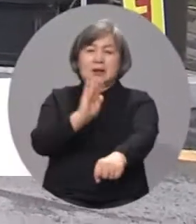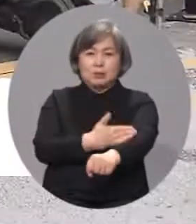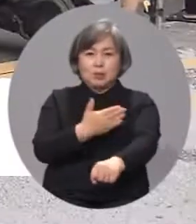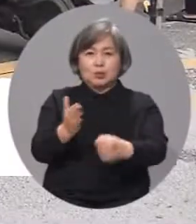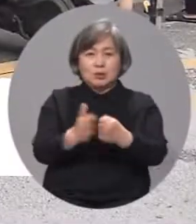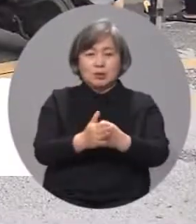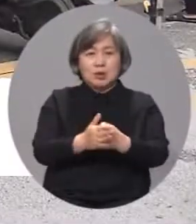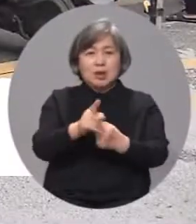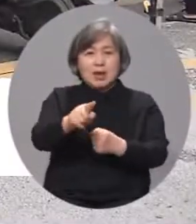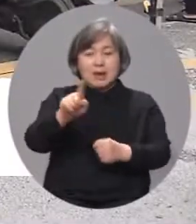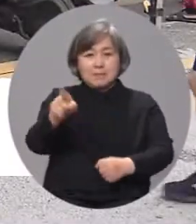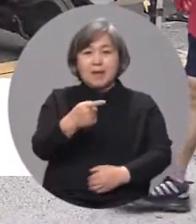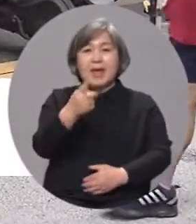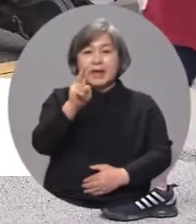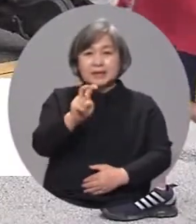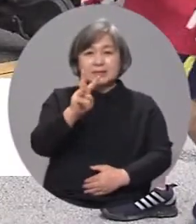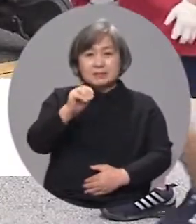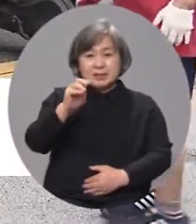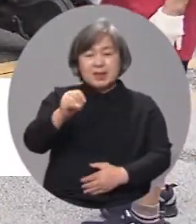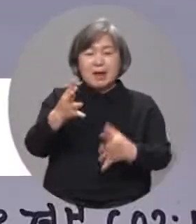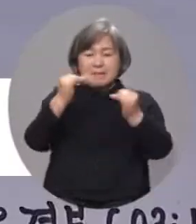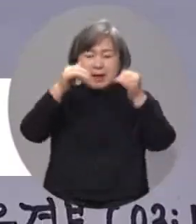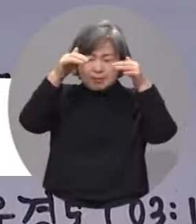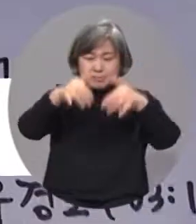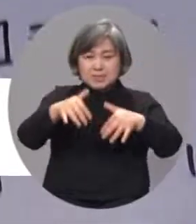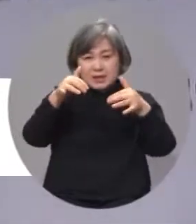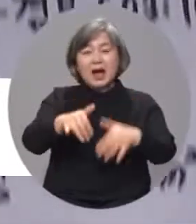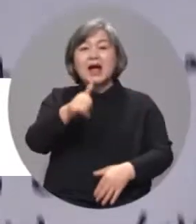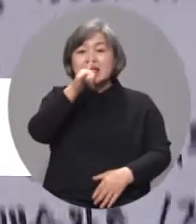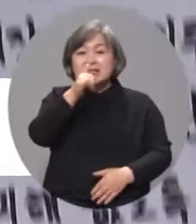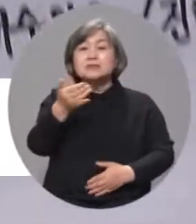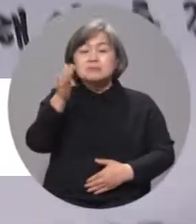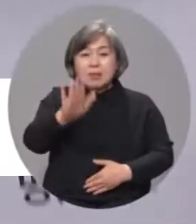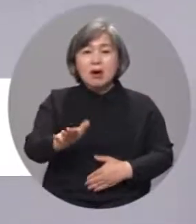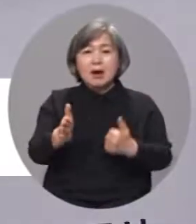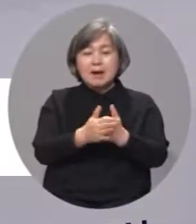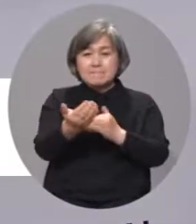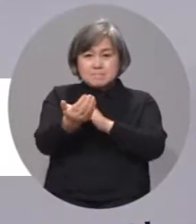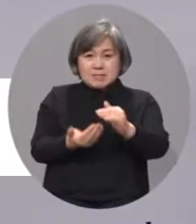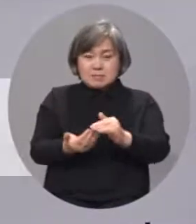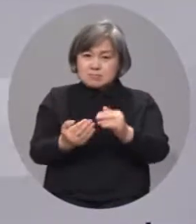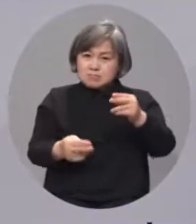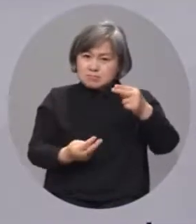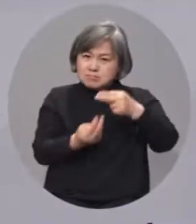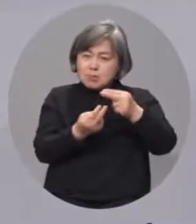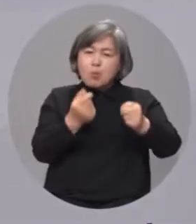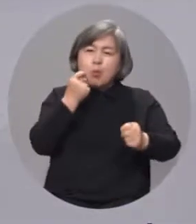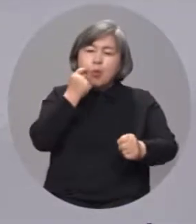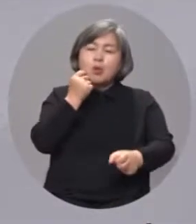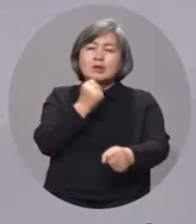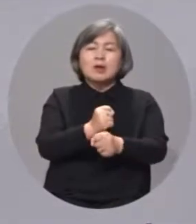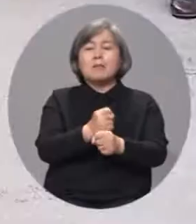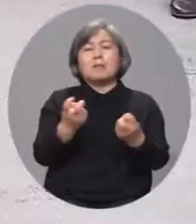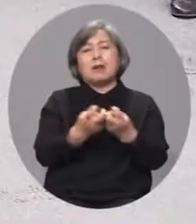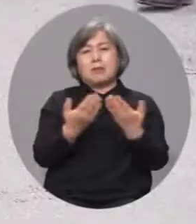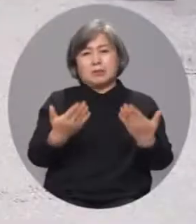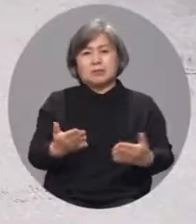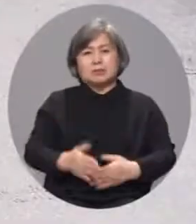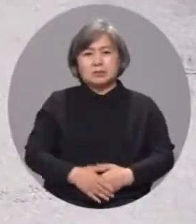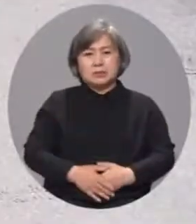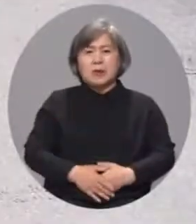건데 심지어 최대 120mm 이상의 많은 비가 예보됐음에도 재침수를 막을 아무런 조치도 하지